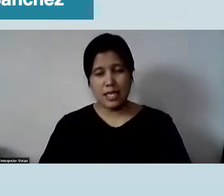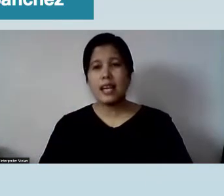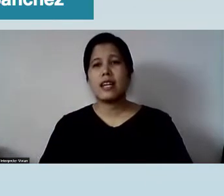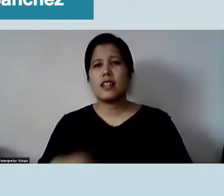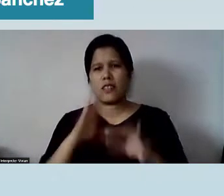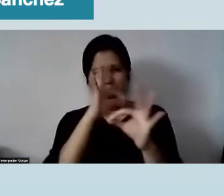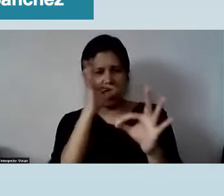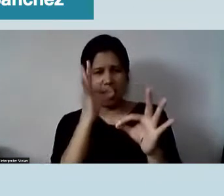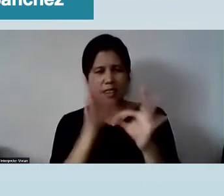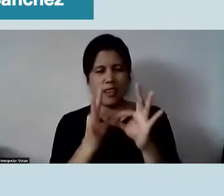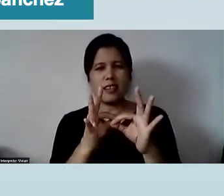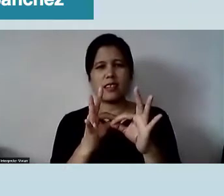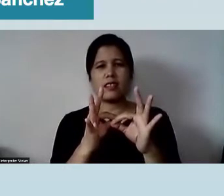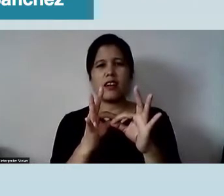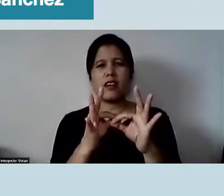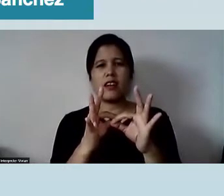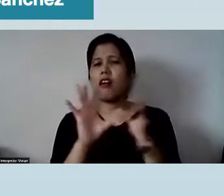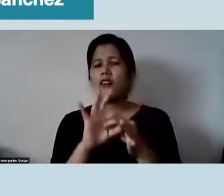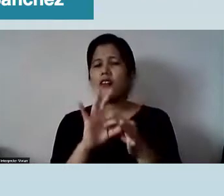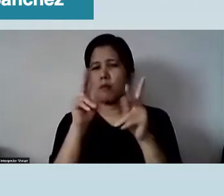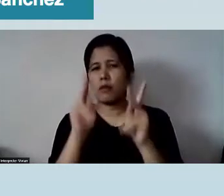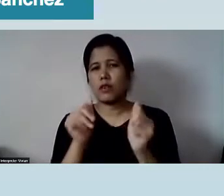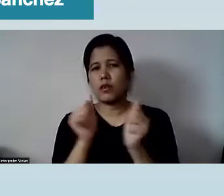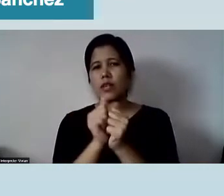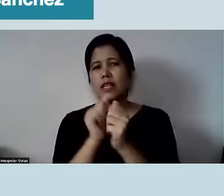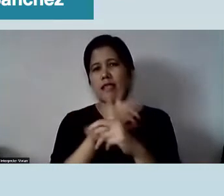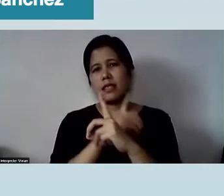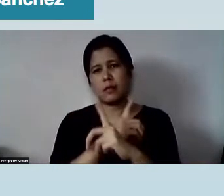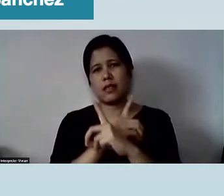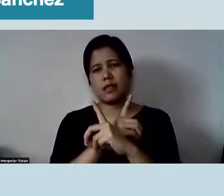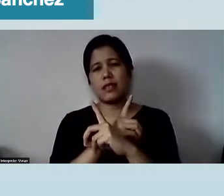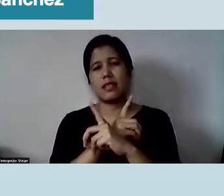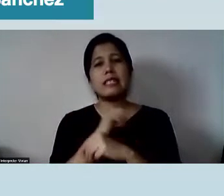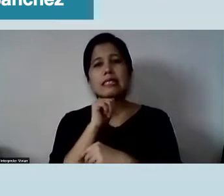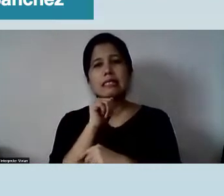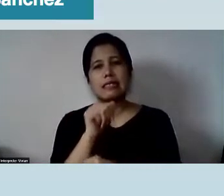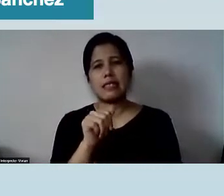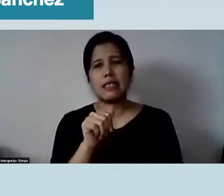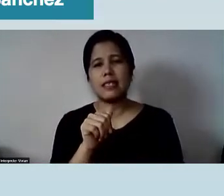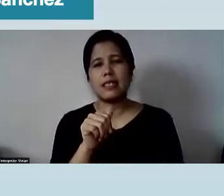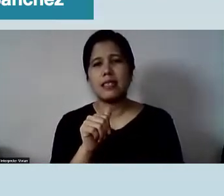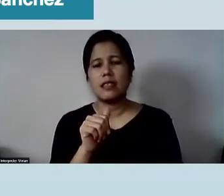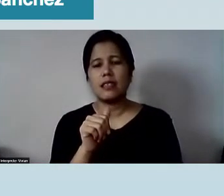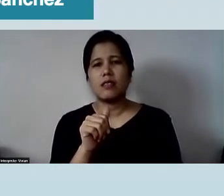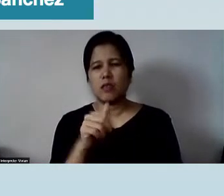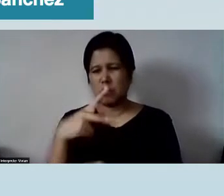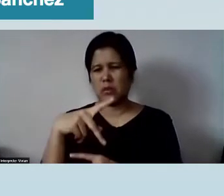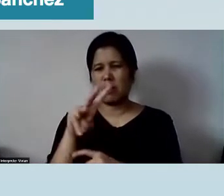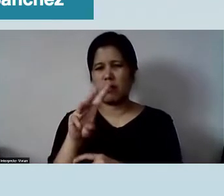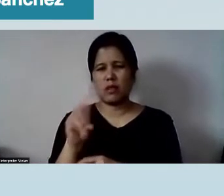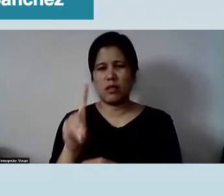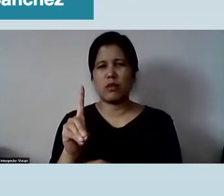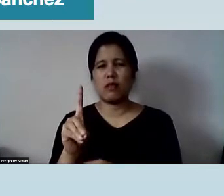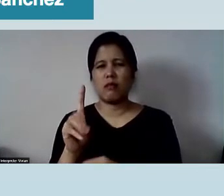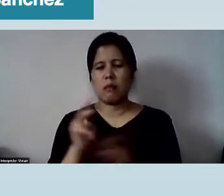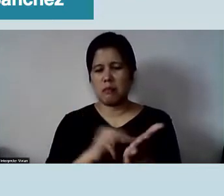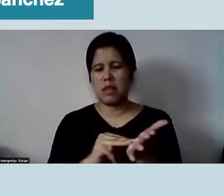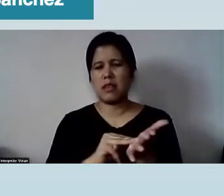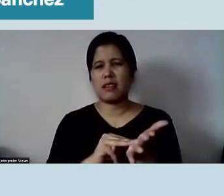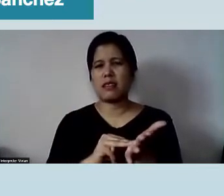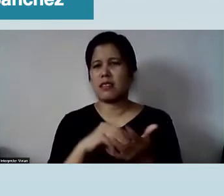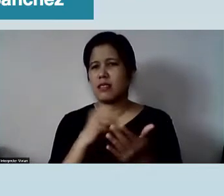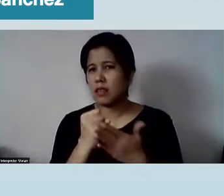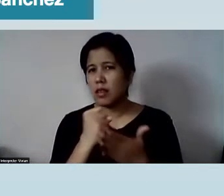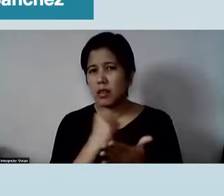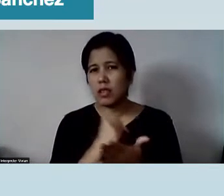of a person with disability. Kasi po, hindi naman ang PWD, hindi naman yan medical subject